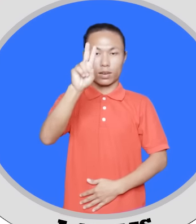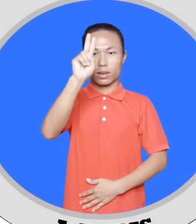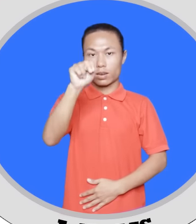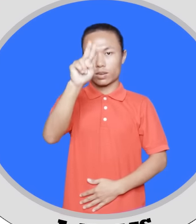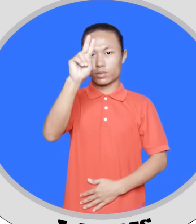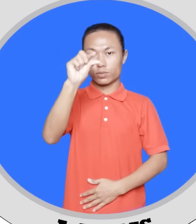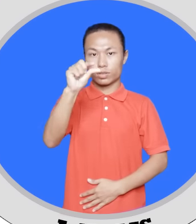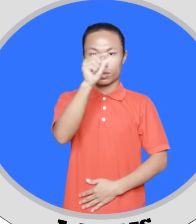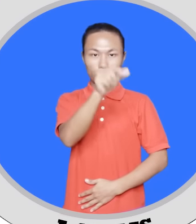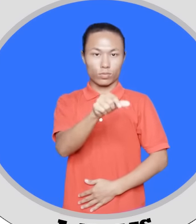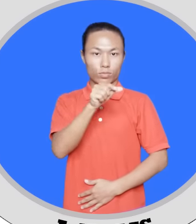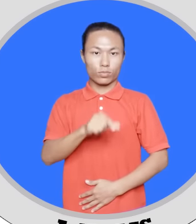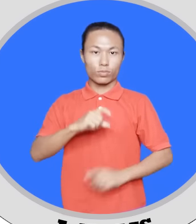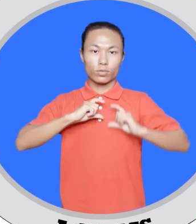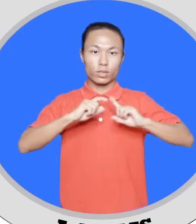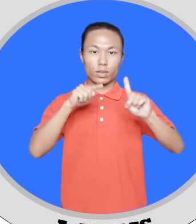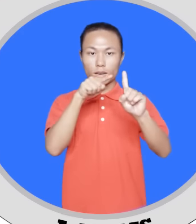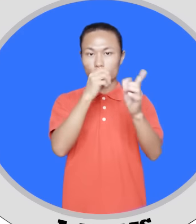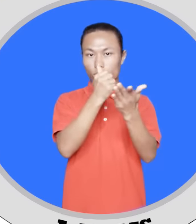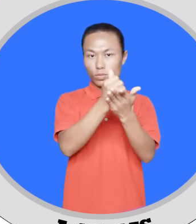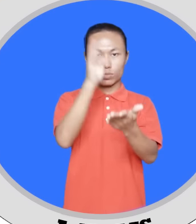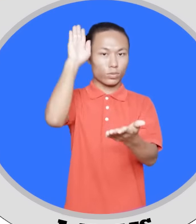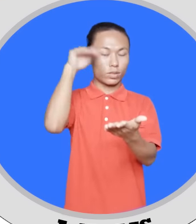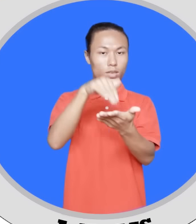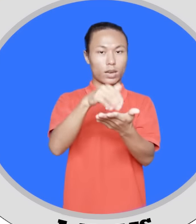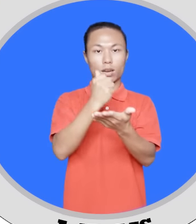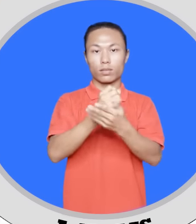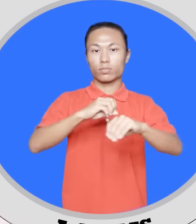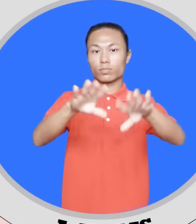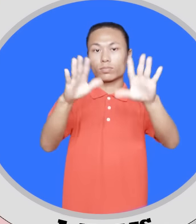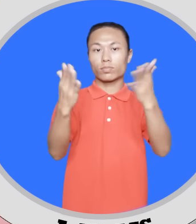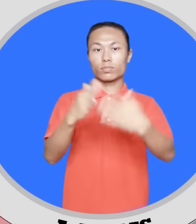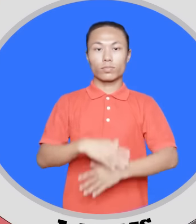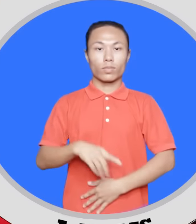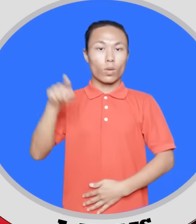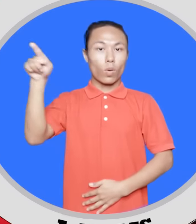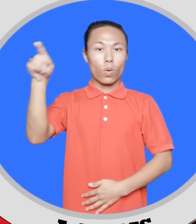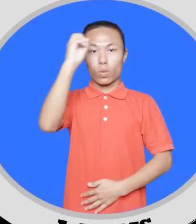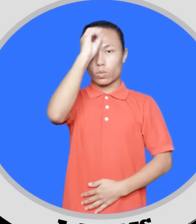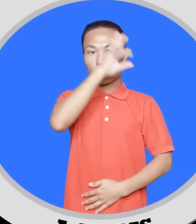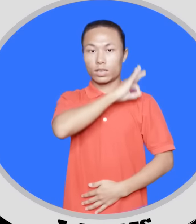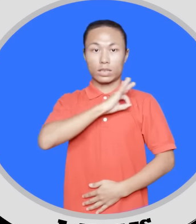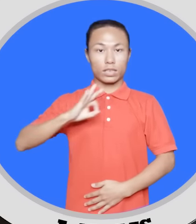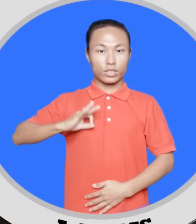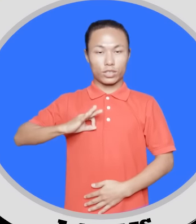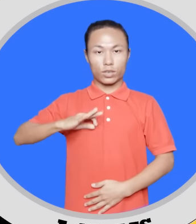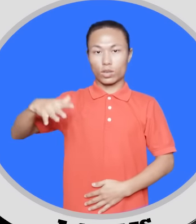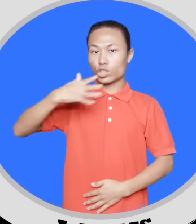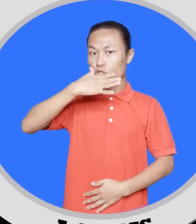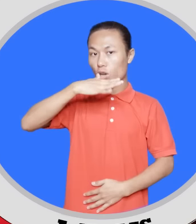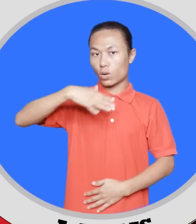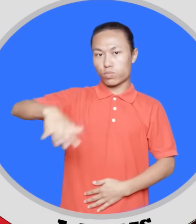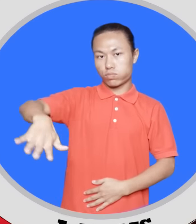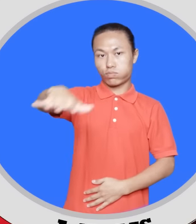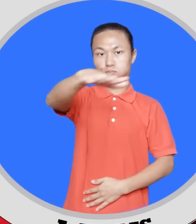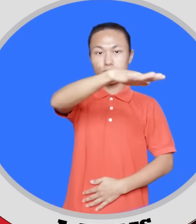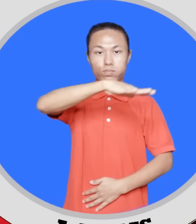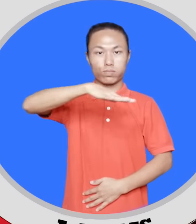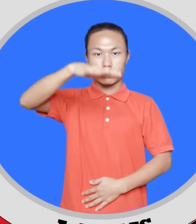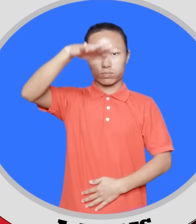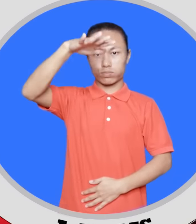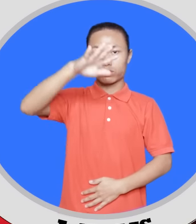အတွက်အေးပေါ်စားနပ်ရိက္ခာတွေထောက်ပံ့ခဲ့တယ်လို့ NUG ကထုတ်ပြန်ခဲ့တဲ့သတင်းပဲဖြစ်ပါတယ်ရှင်ကချ